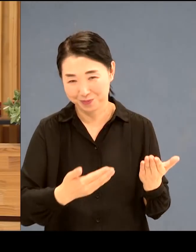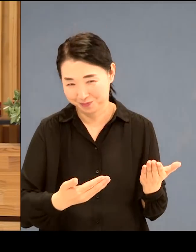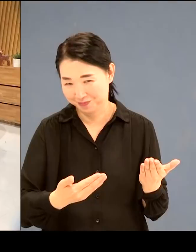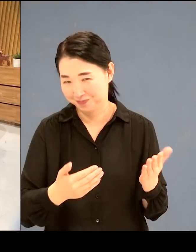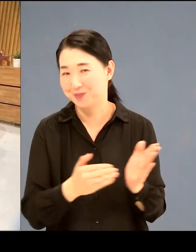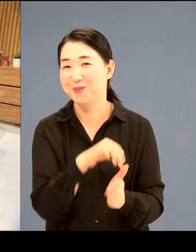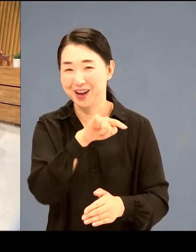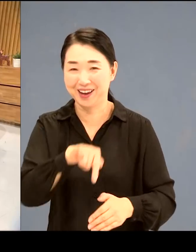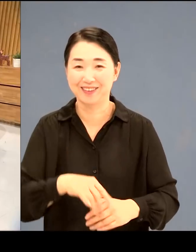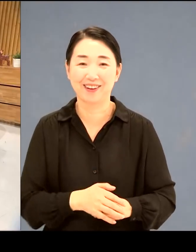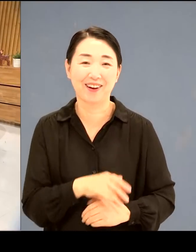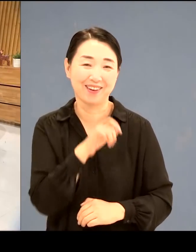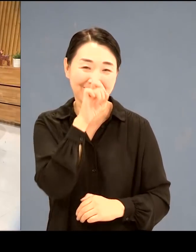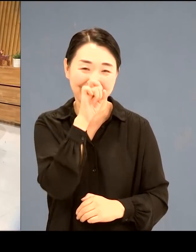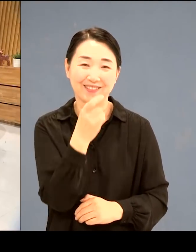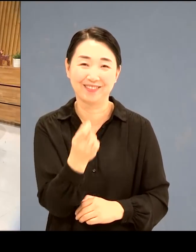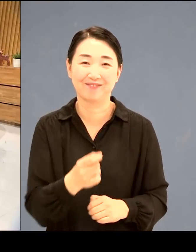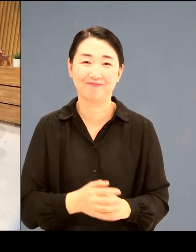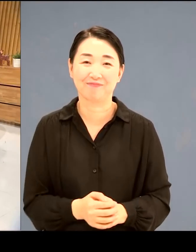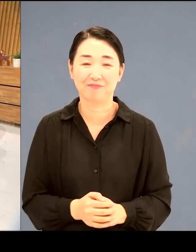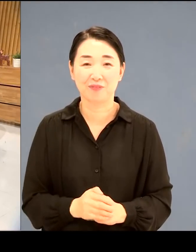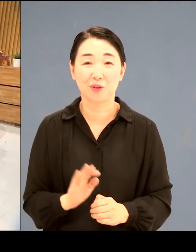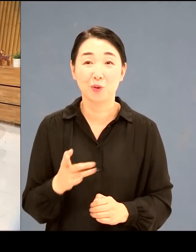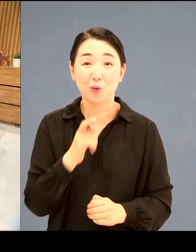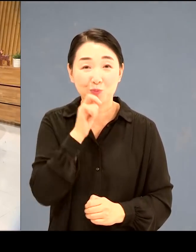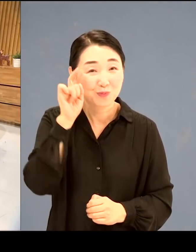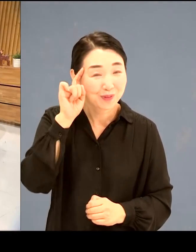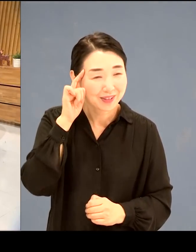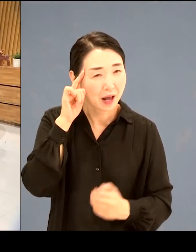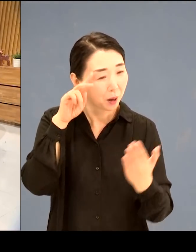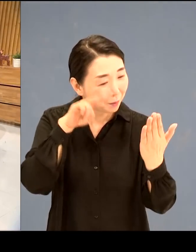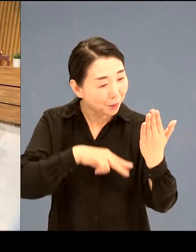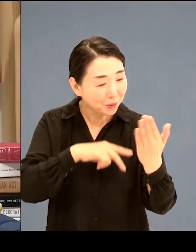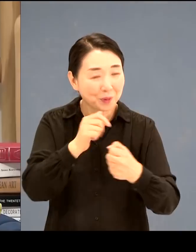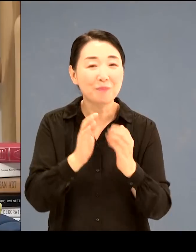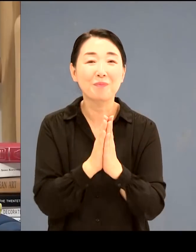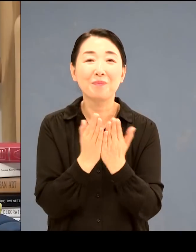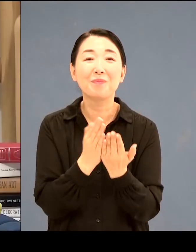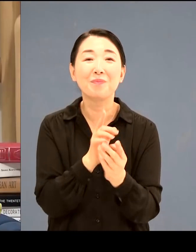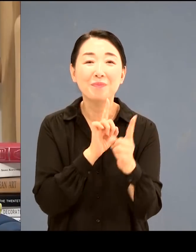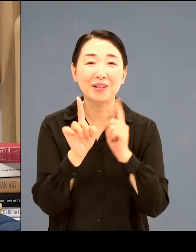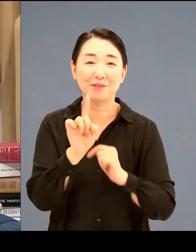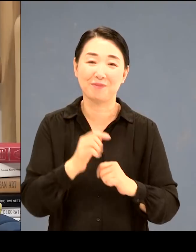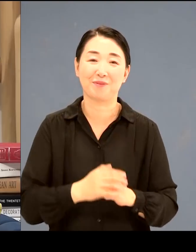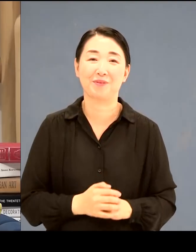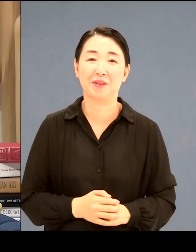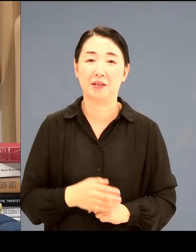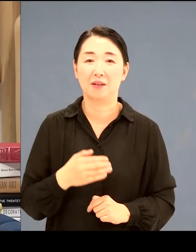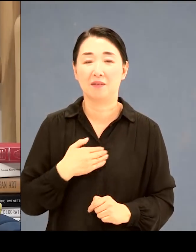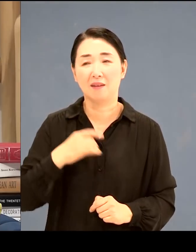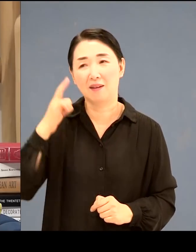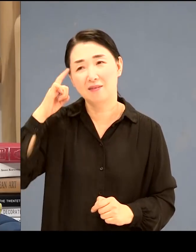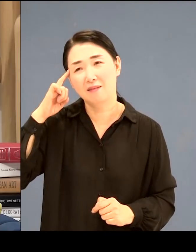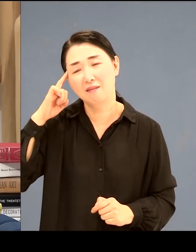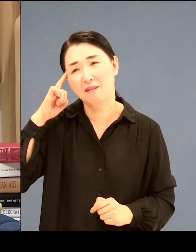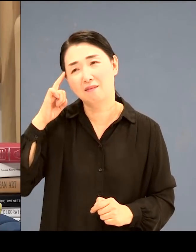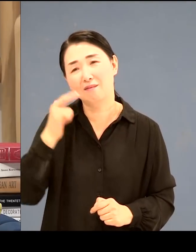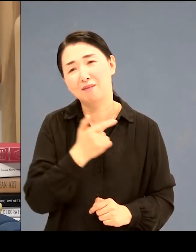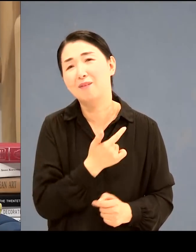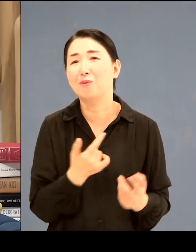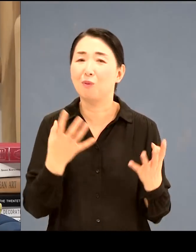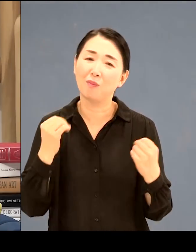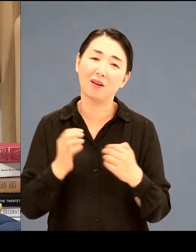왔습니다. 너무 좋다. 요즘 너무 특별히 좋다. 묵상하시는 말씀 있으세요? 네, 저 너무 제 생각이 많아요. 네.